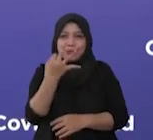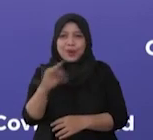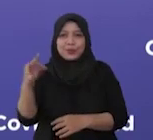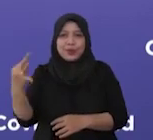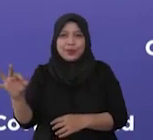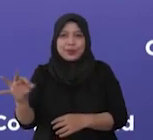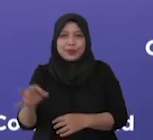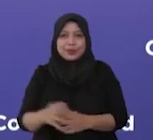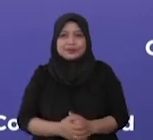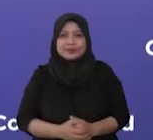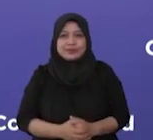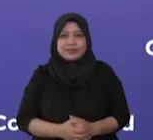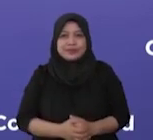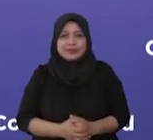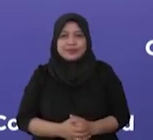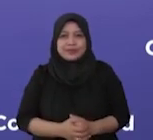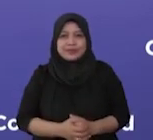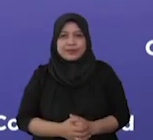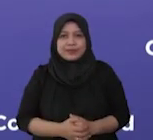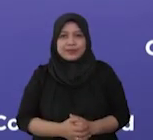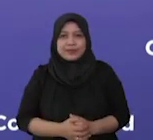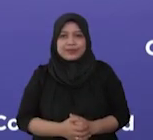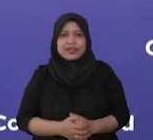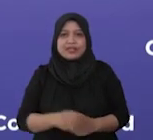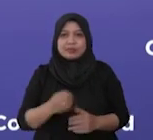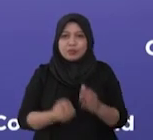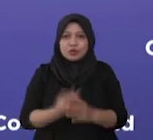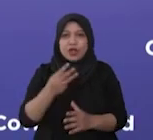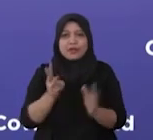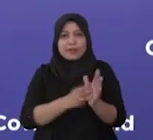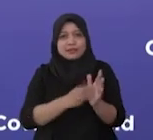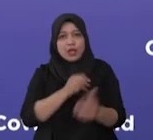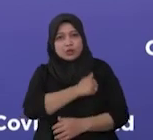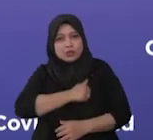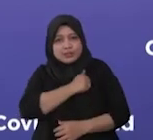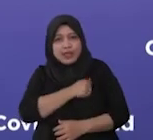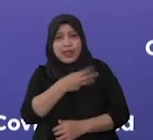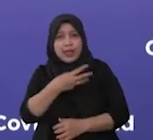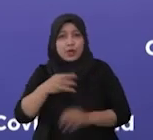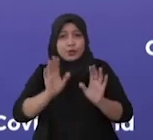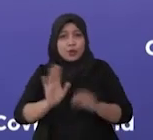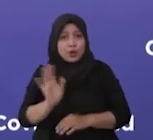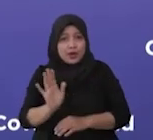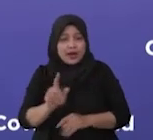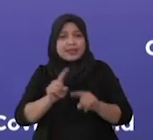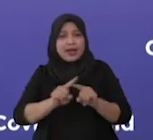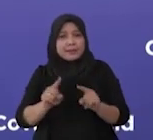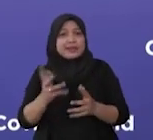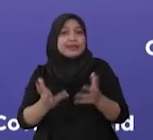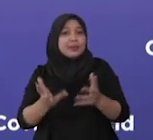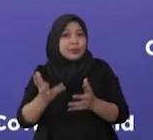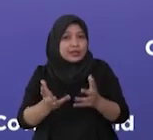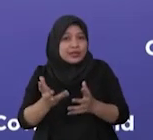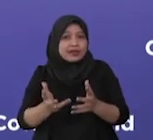menimbulkan permasalahan-permasalahan bukannya sosial ekonomi tetapi juga memiliki potensi untuk